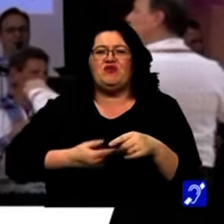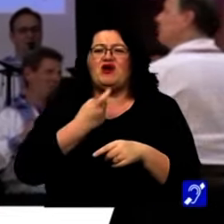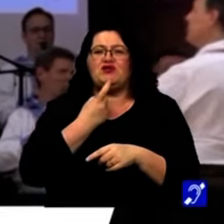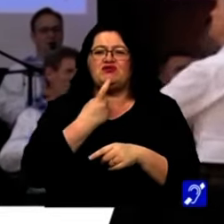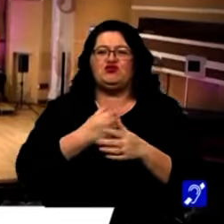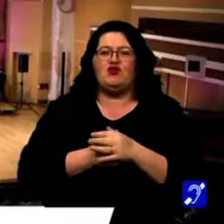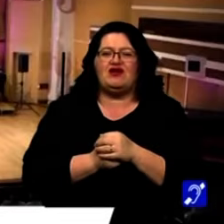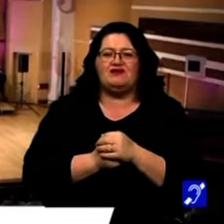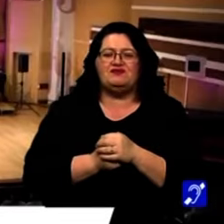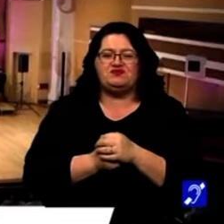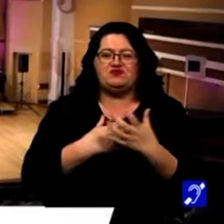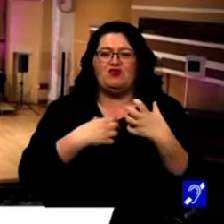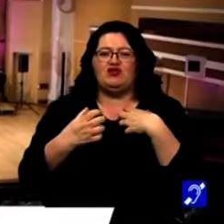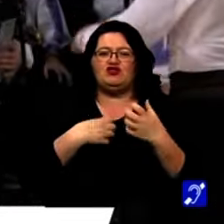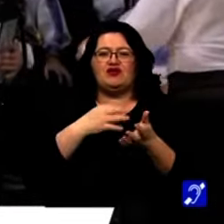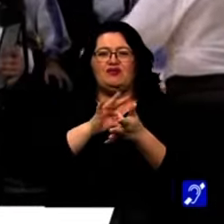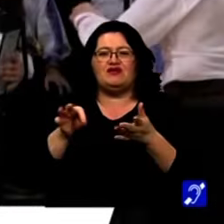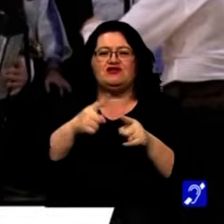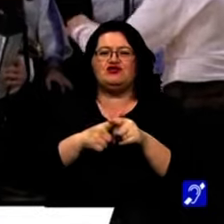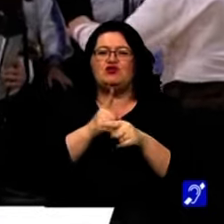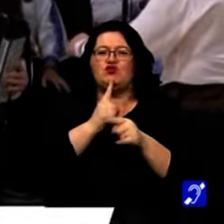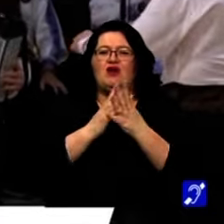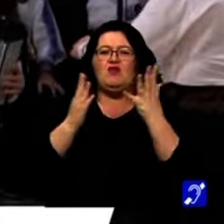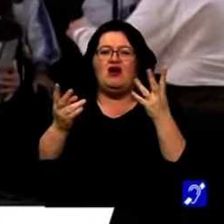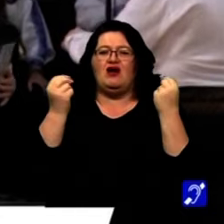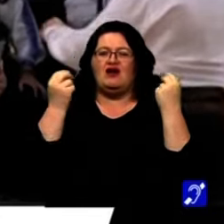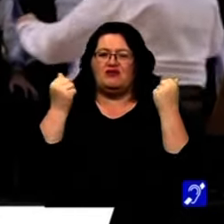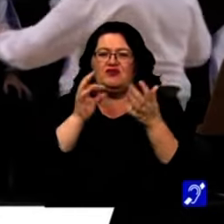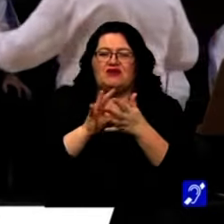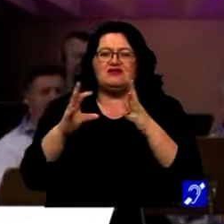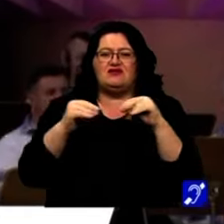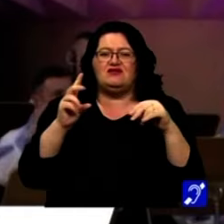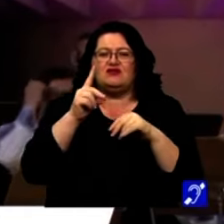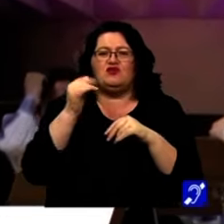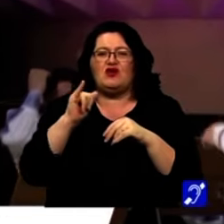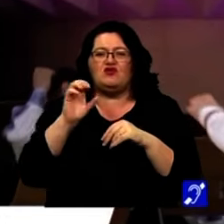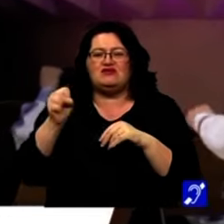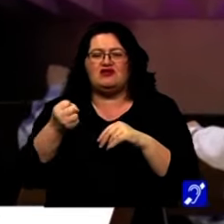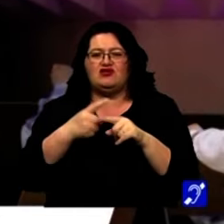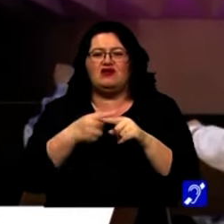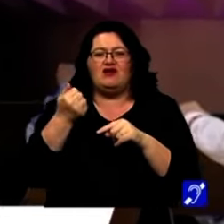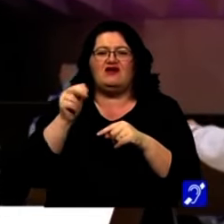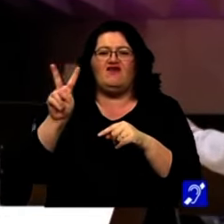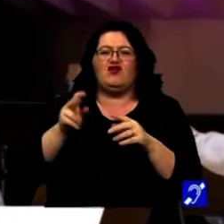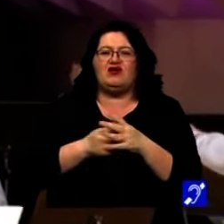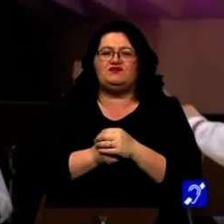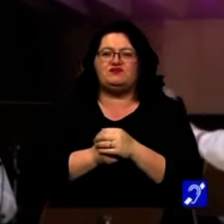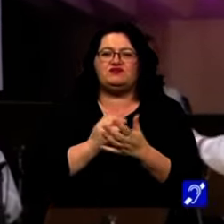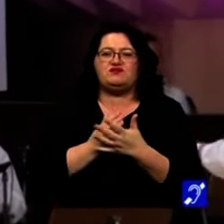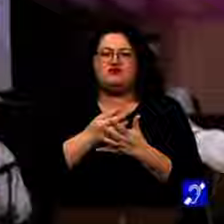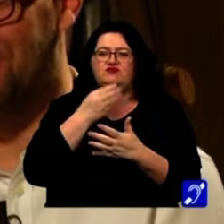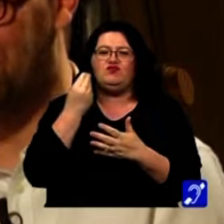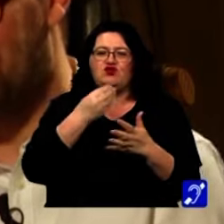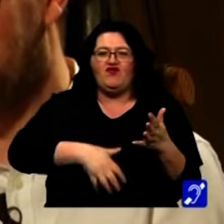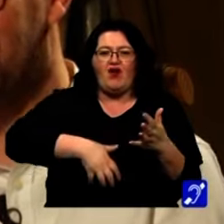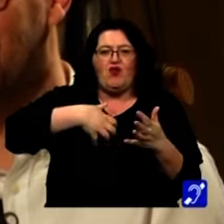șef al Timișoarei. De pe scenă nu au lipsit însă numele mari ale folclorului românesc, Dinu Iancu Selejanu și Andreea Voica. Am avut ceva